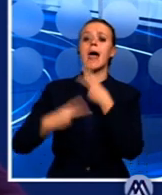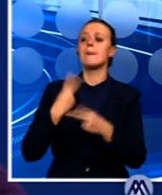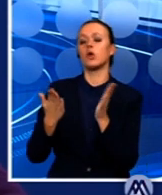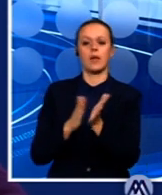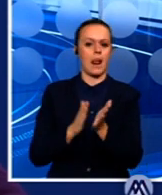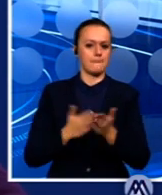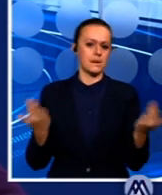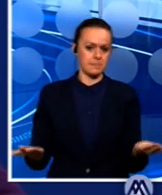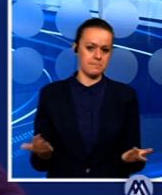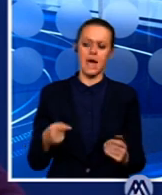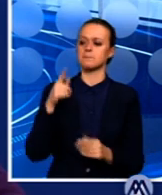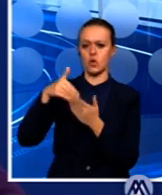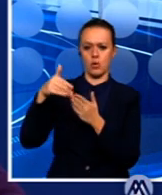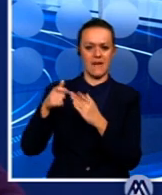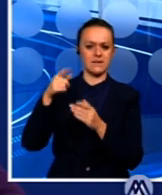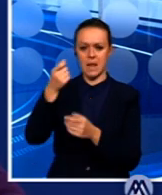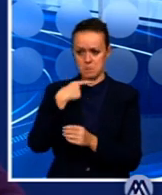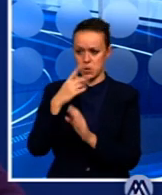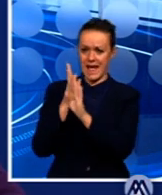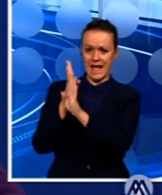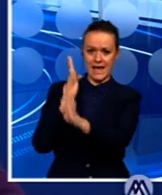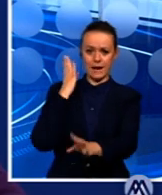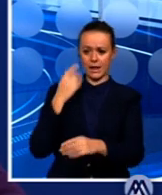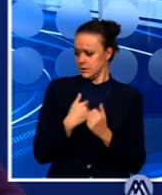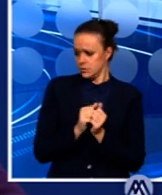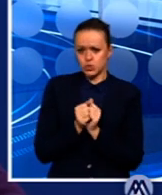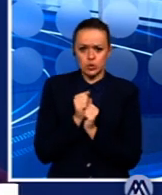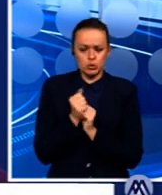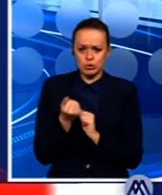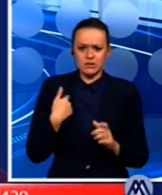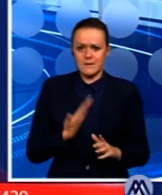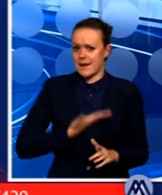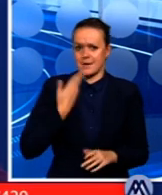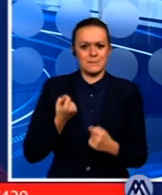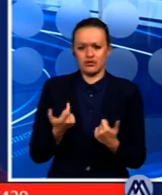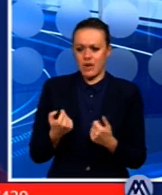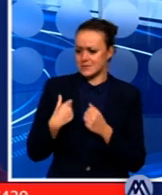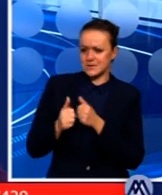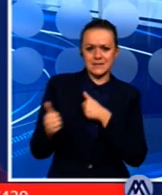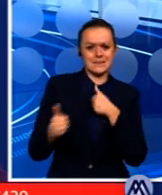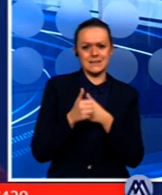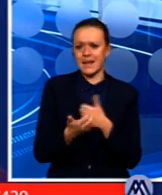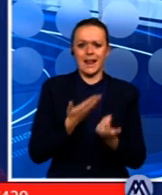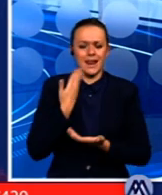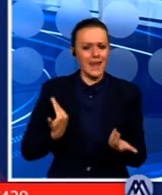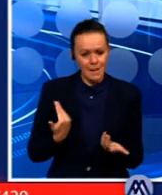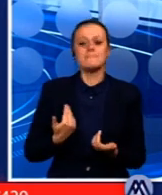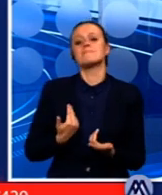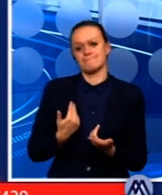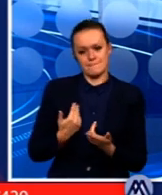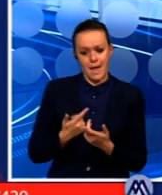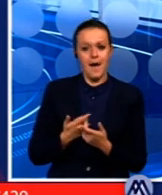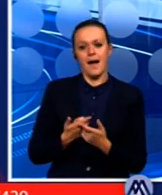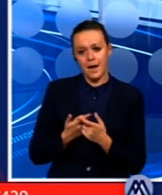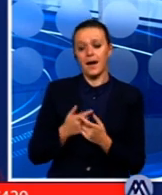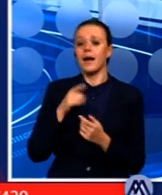u nekom redu gde je nemoguće održati distancu da ste udaljeni više od 1,5 metar